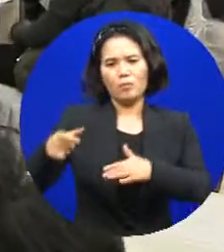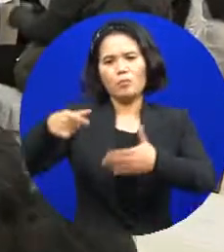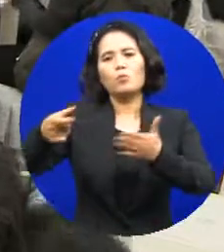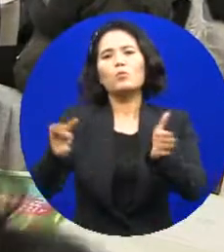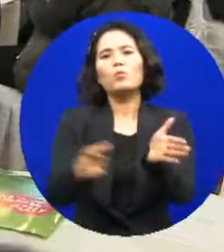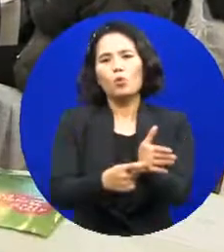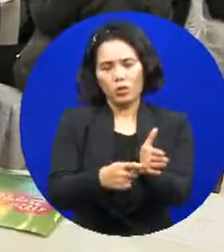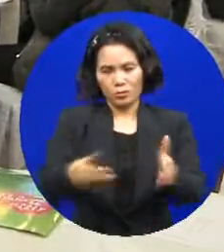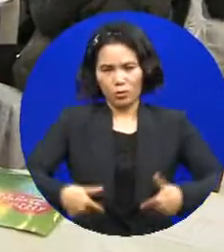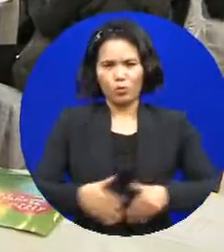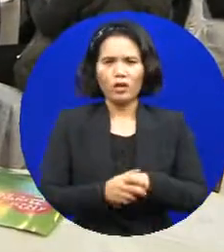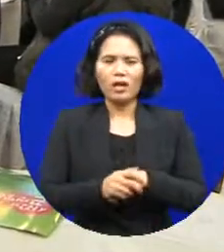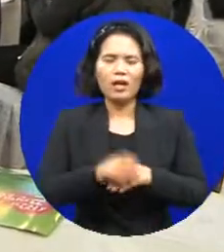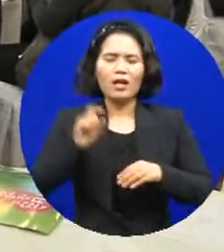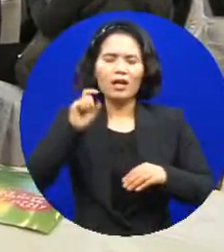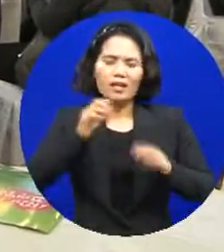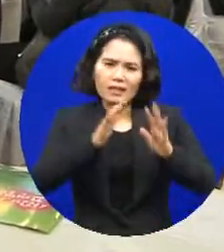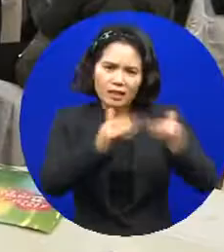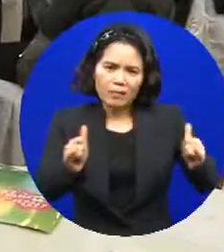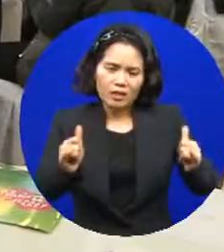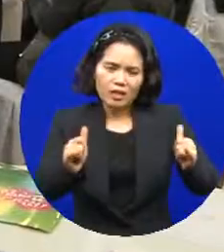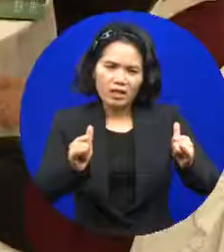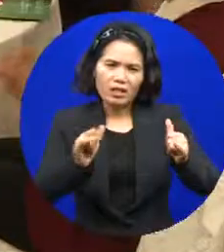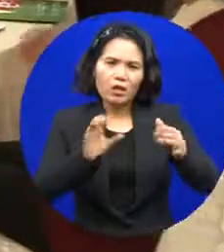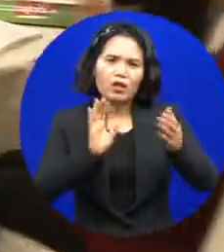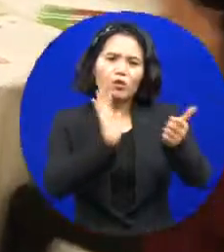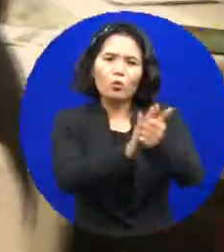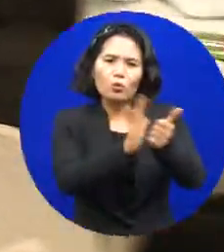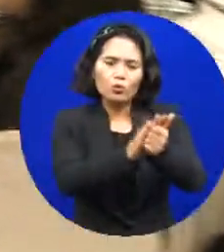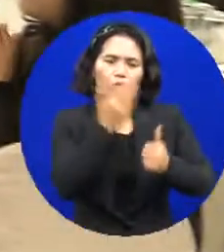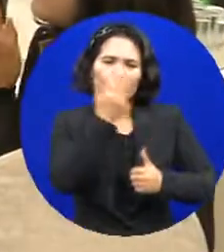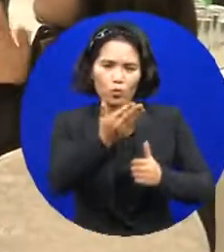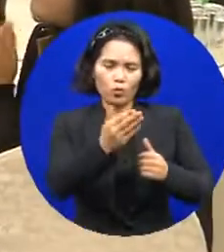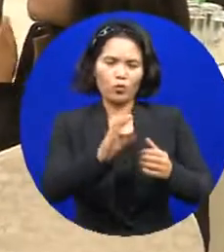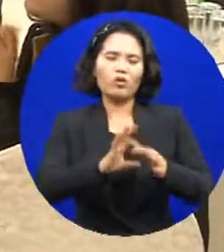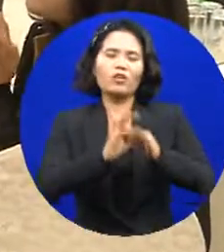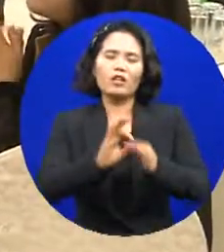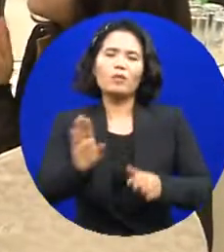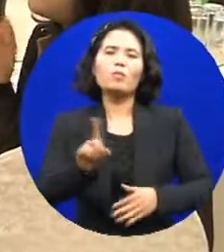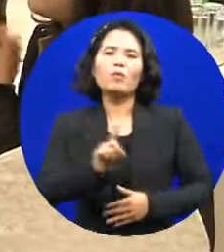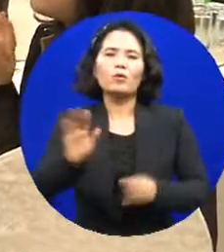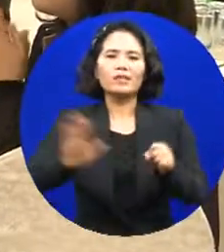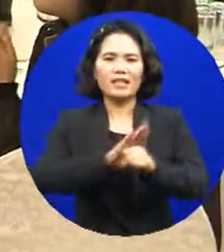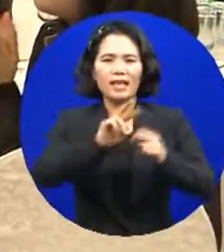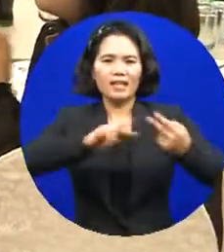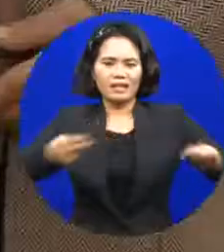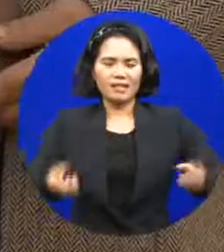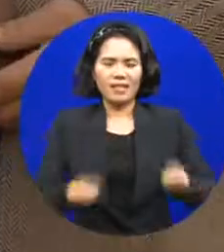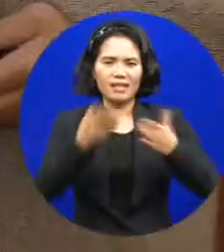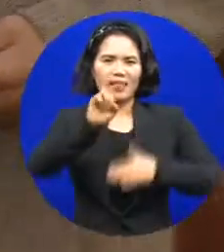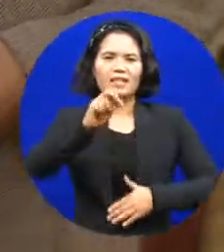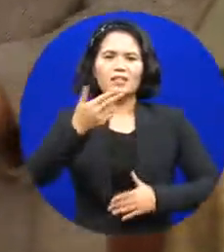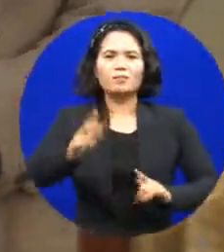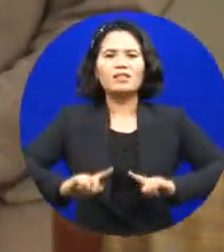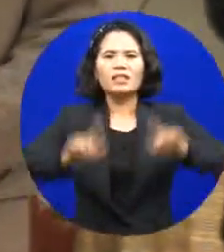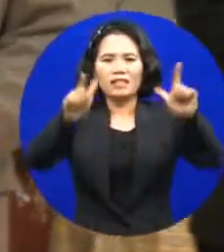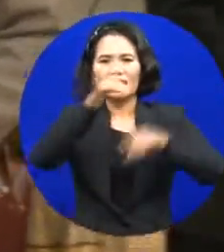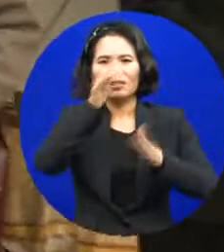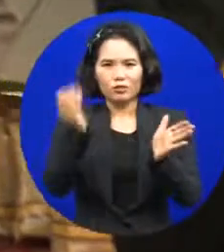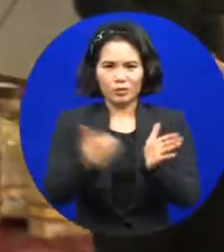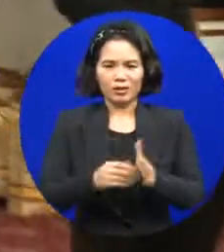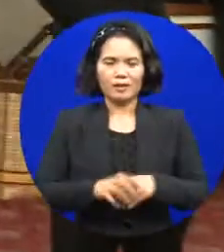경제적 어려움을 겪는 관내 장애 학생들을 각계각층의 인사들이 후견인으로 도울 수 있도록 연결하는 사랑의 끈 행사가